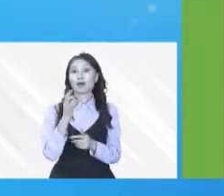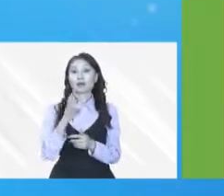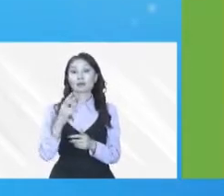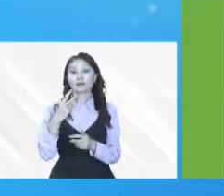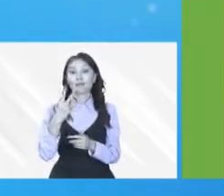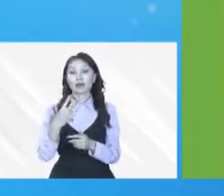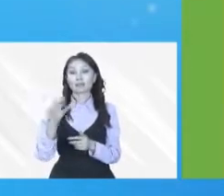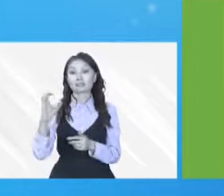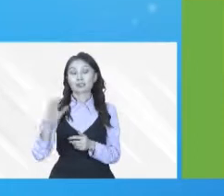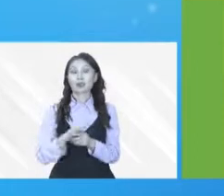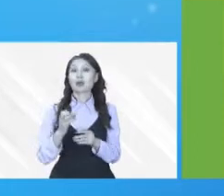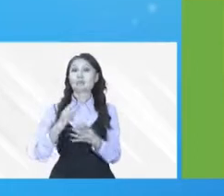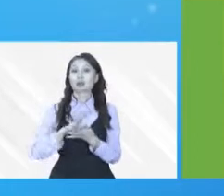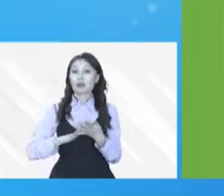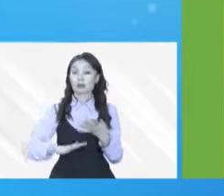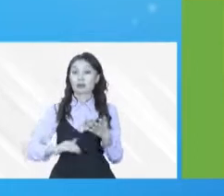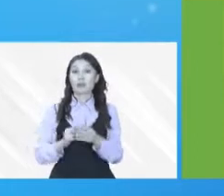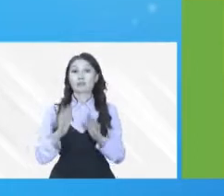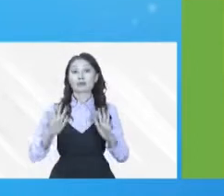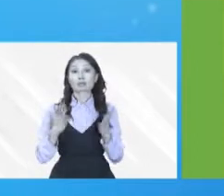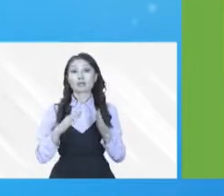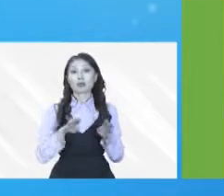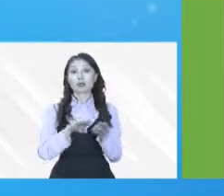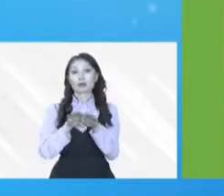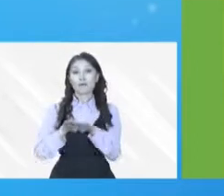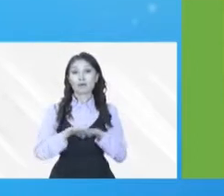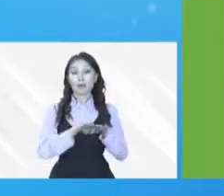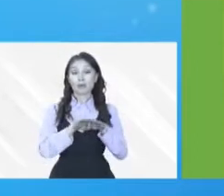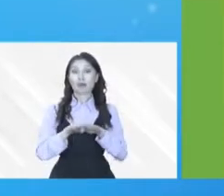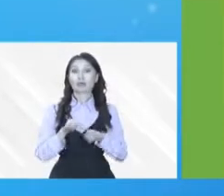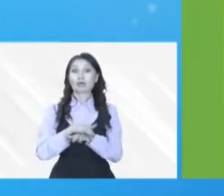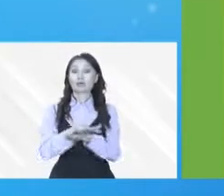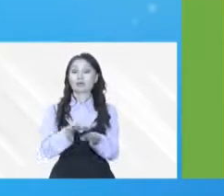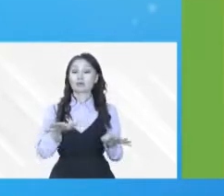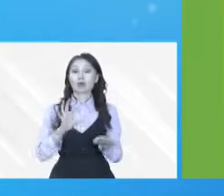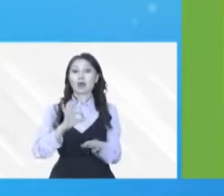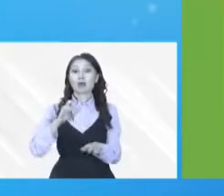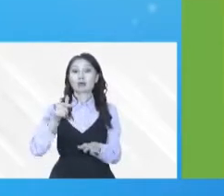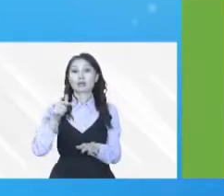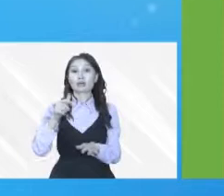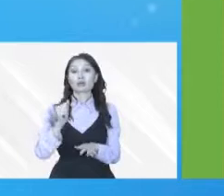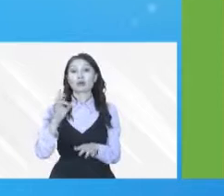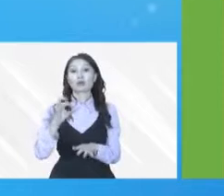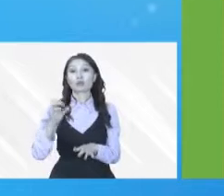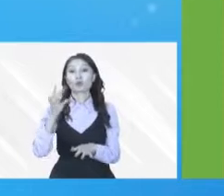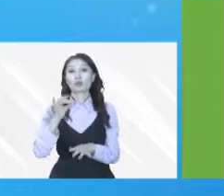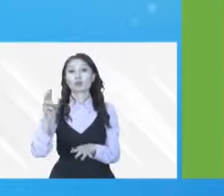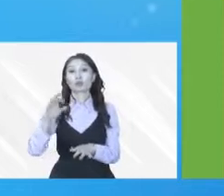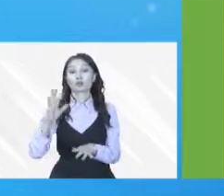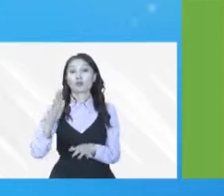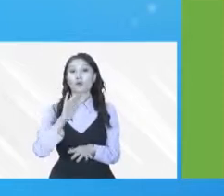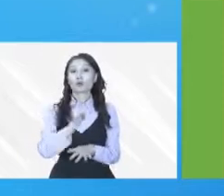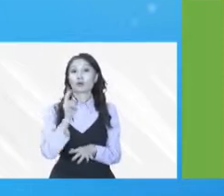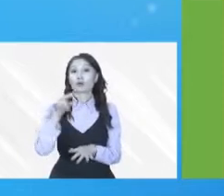2N2C. Далее происходит равномерное распределение органоидов у полюсов